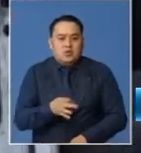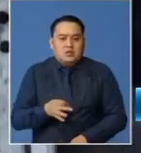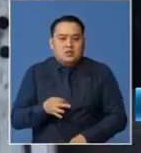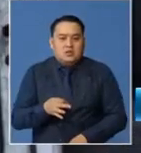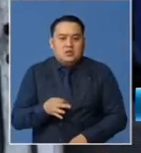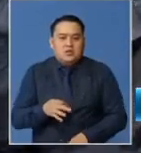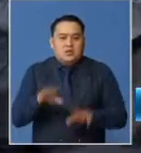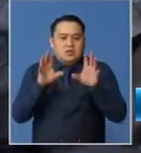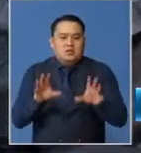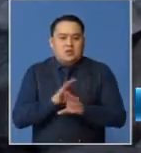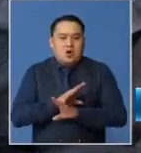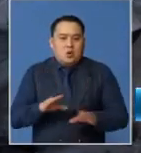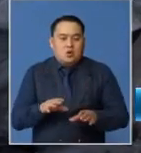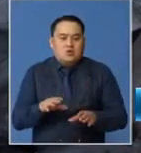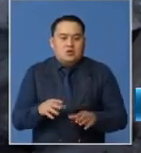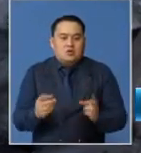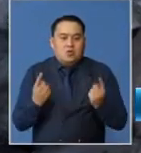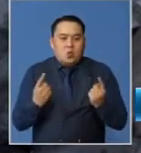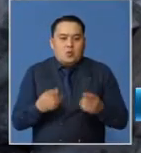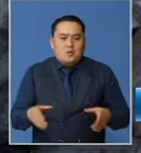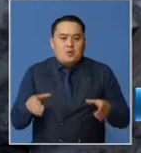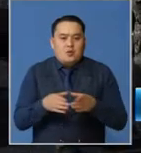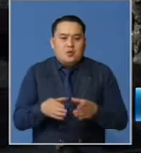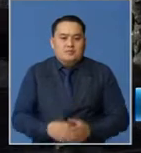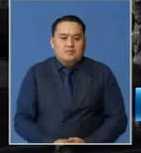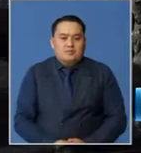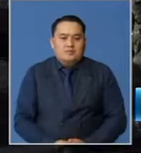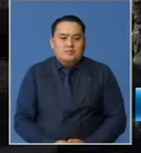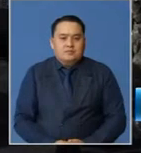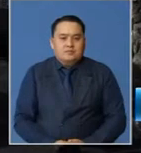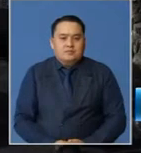по незаконной добыче рыбы в крупном объеме.